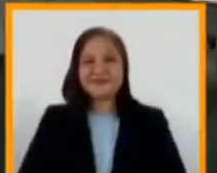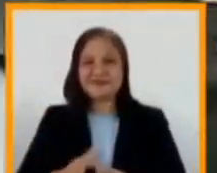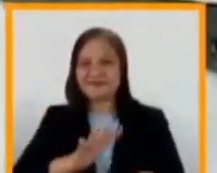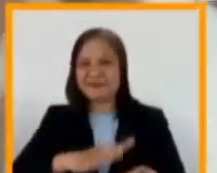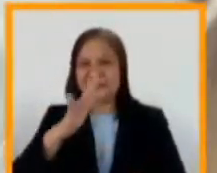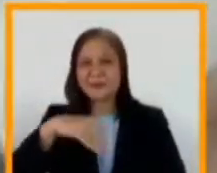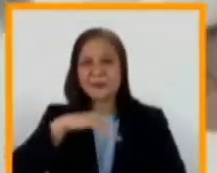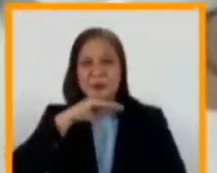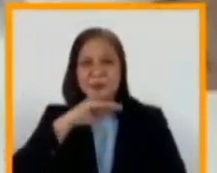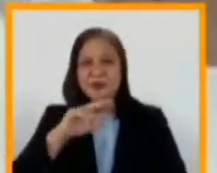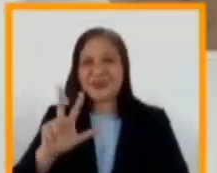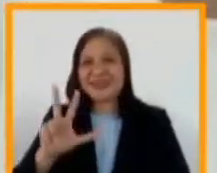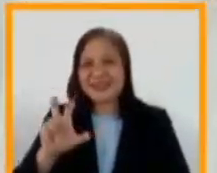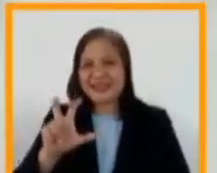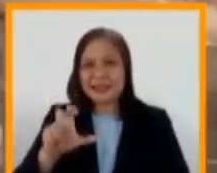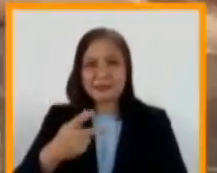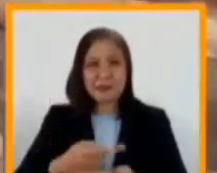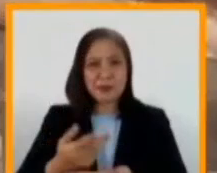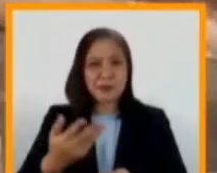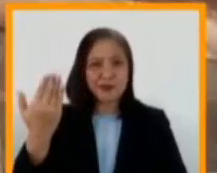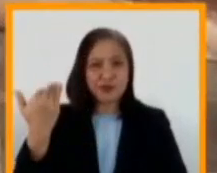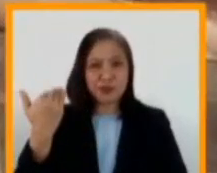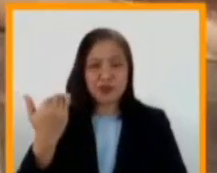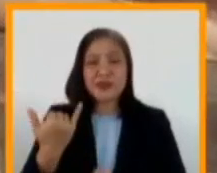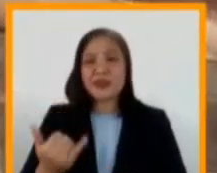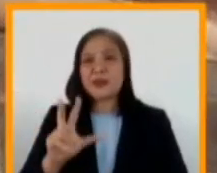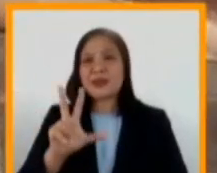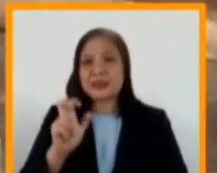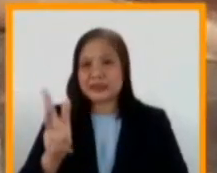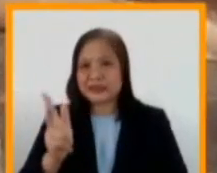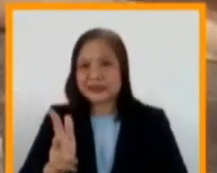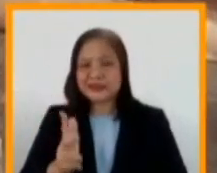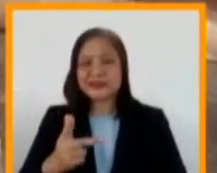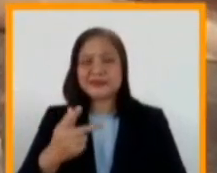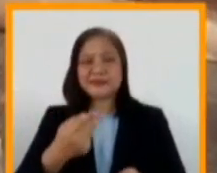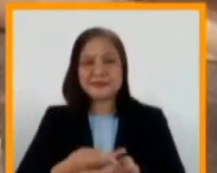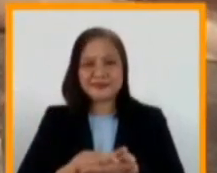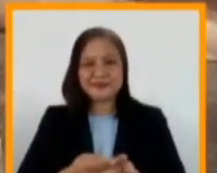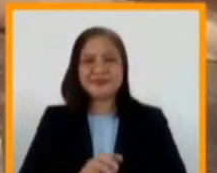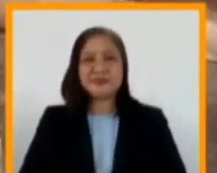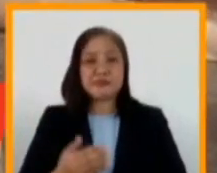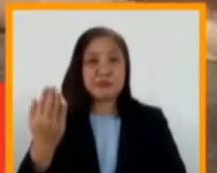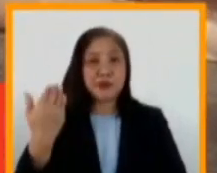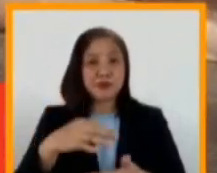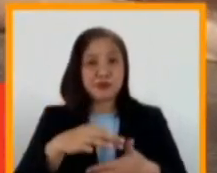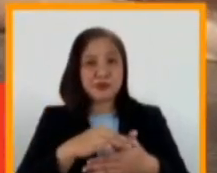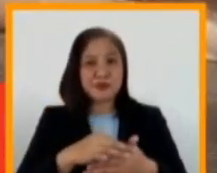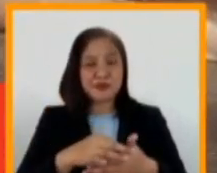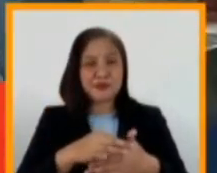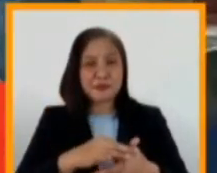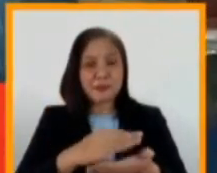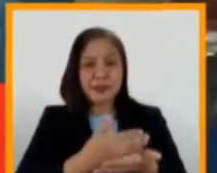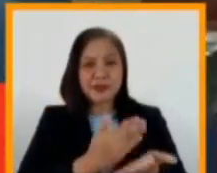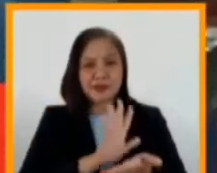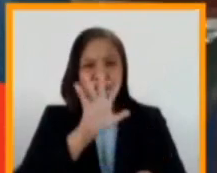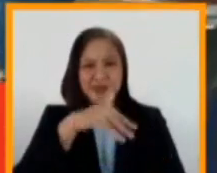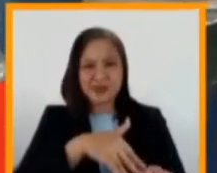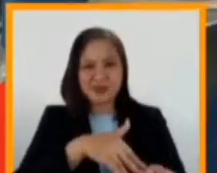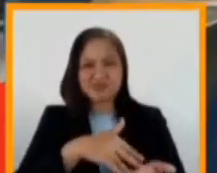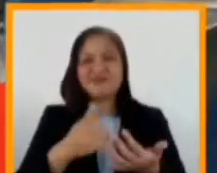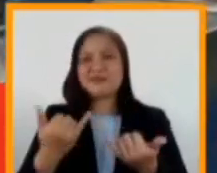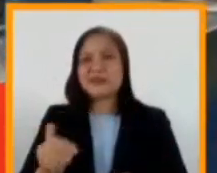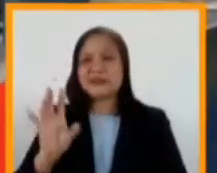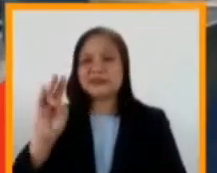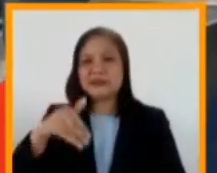kada kilo, 330 pesos na ngayon. Kaya kung dati ang puhunan niya sa karne, 5,000 pesos, ngayon 7,000 pesos na. Ganun din sa manok